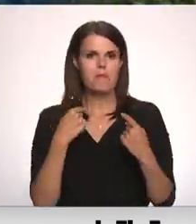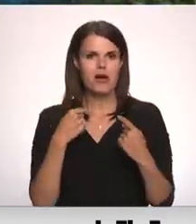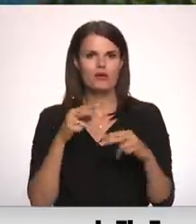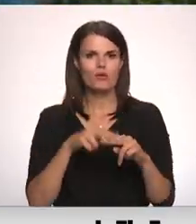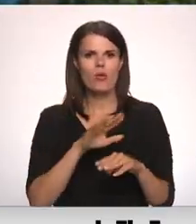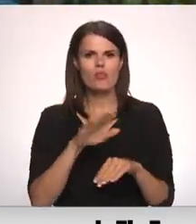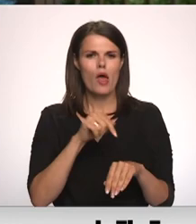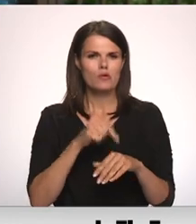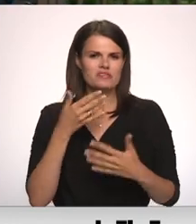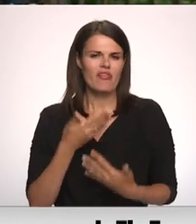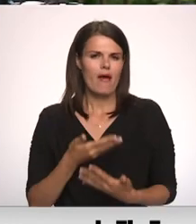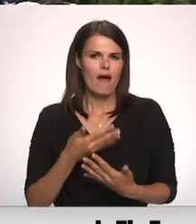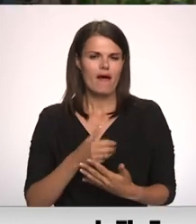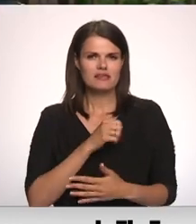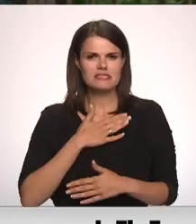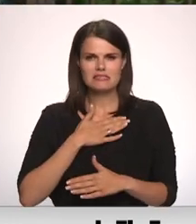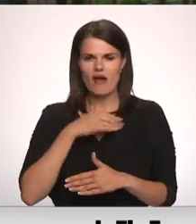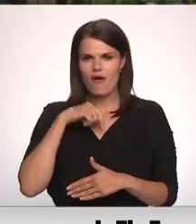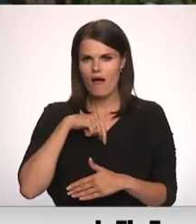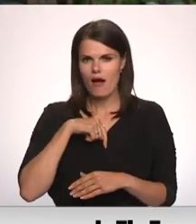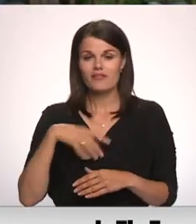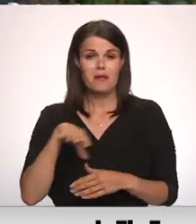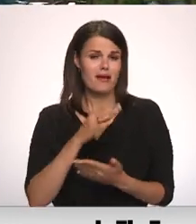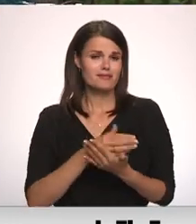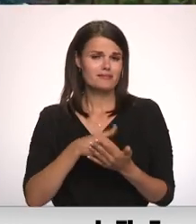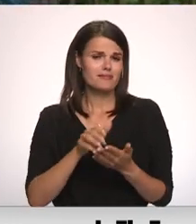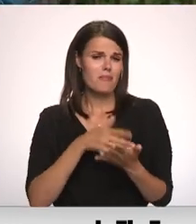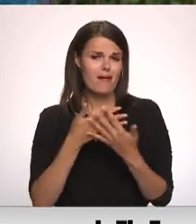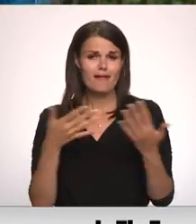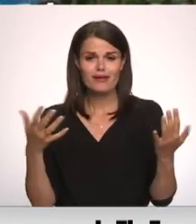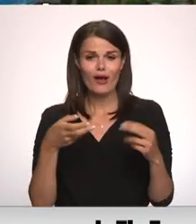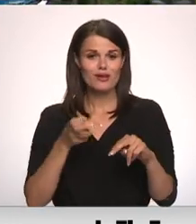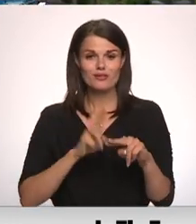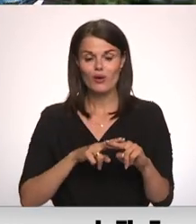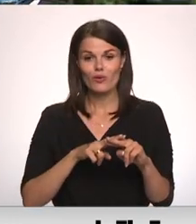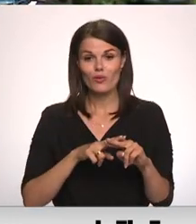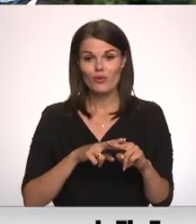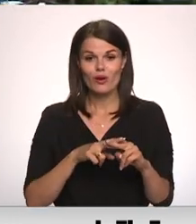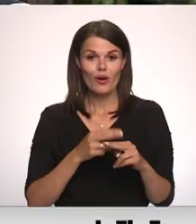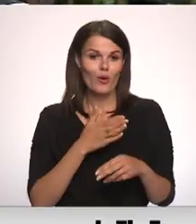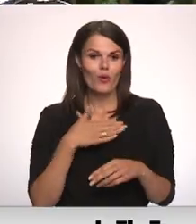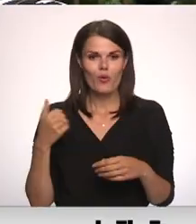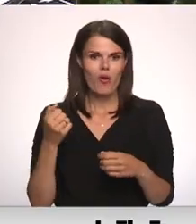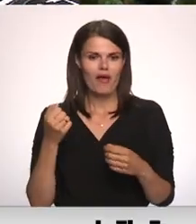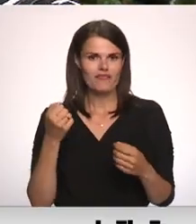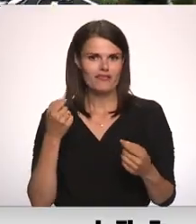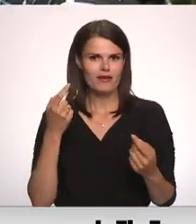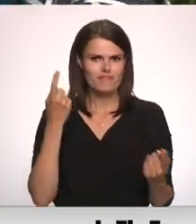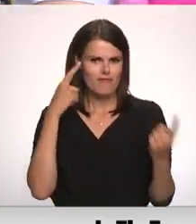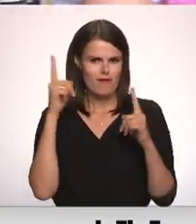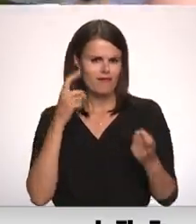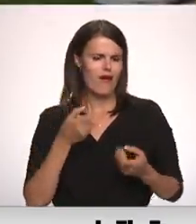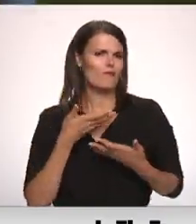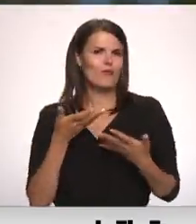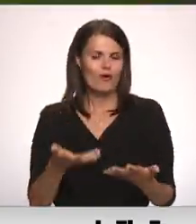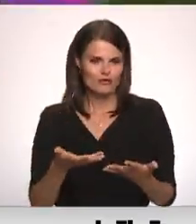savādā. Līdz ar to, jā, mēs esam krāsaini un ļoti nu, tādi ekstravaganti, teiksim tā.